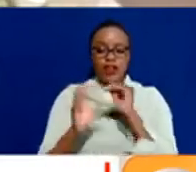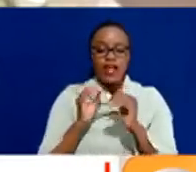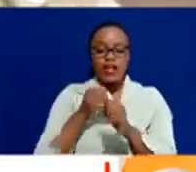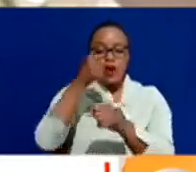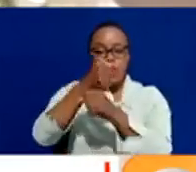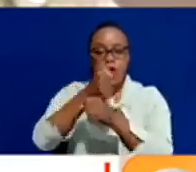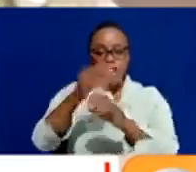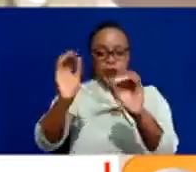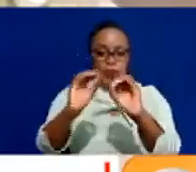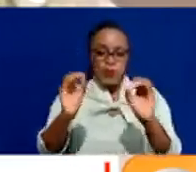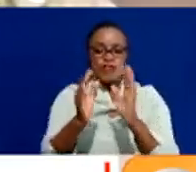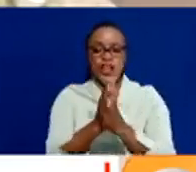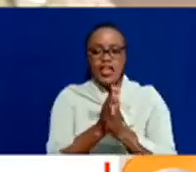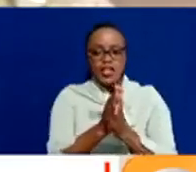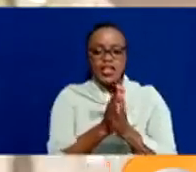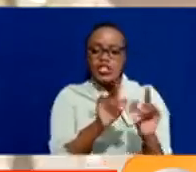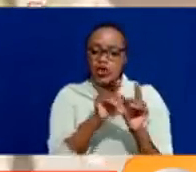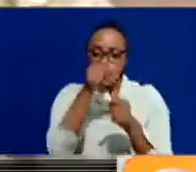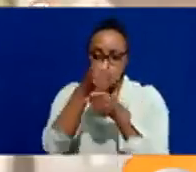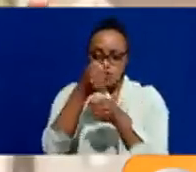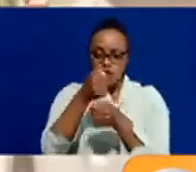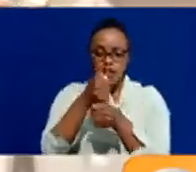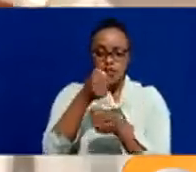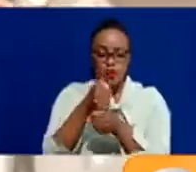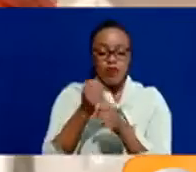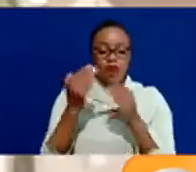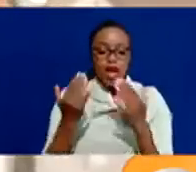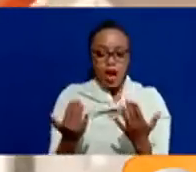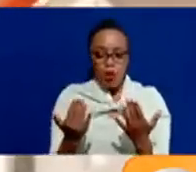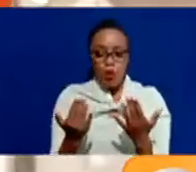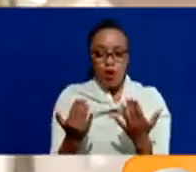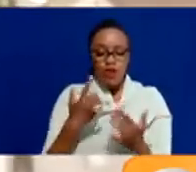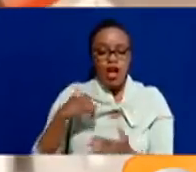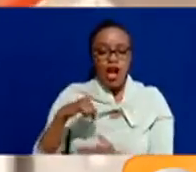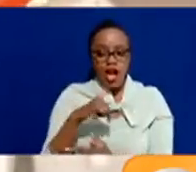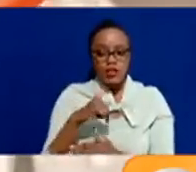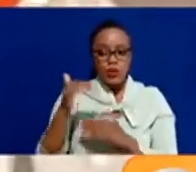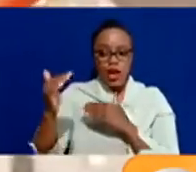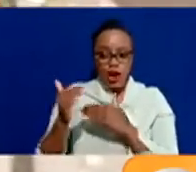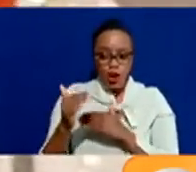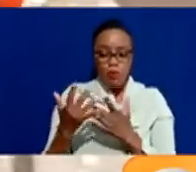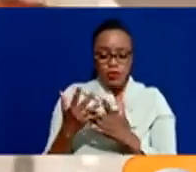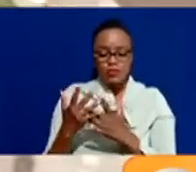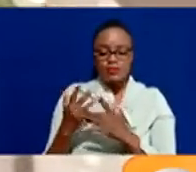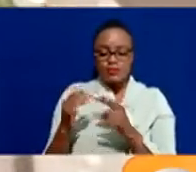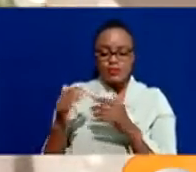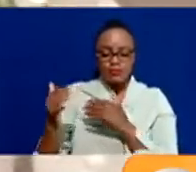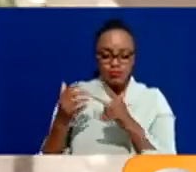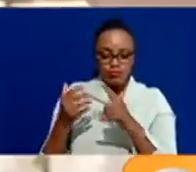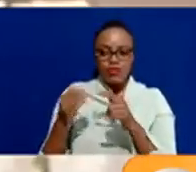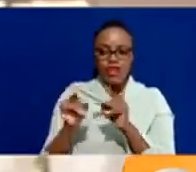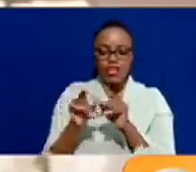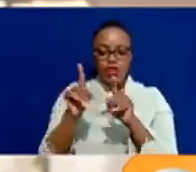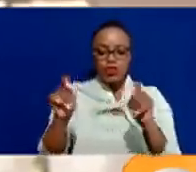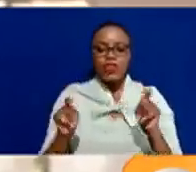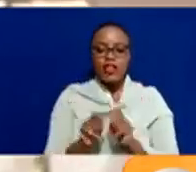functional, and it is functional in a manner that we are almost blind to where we come from and our